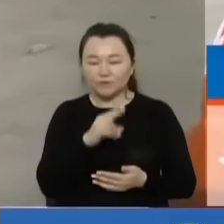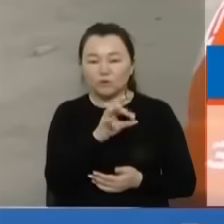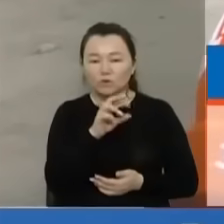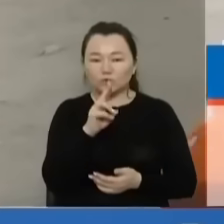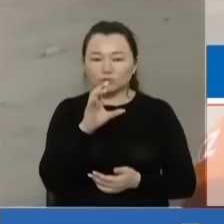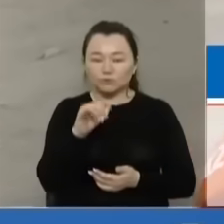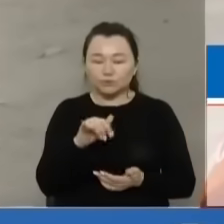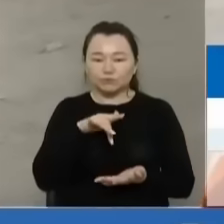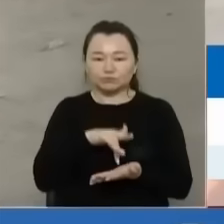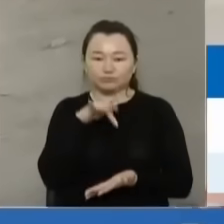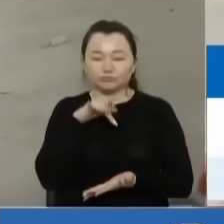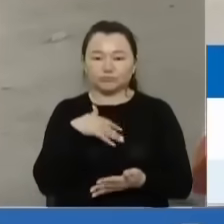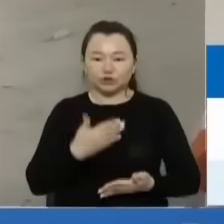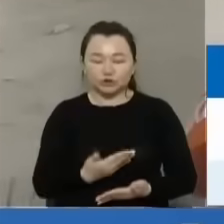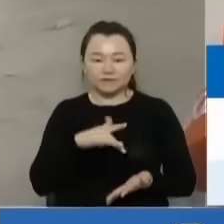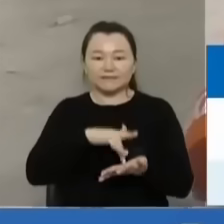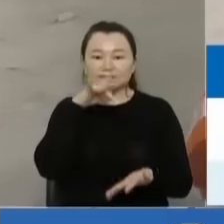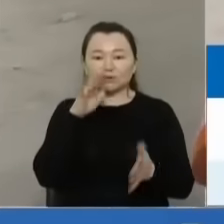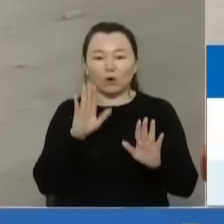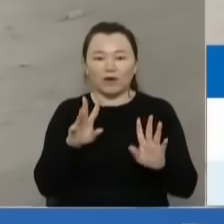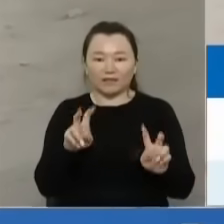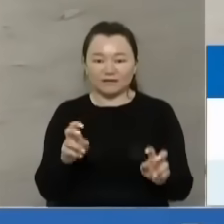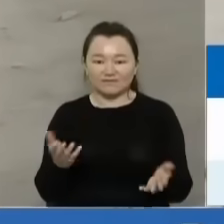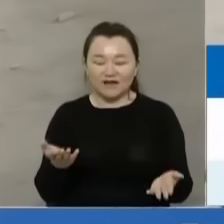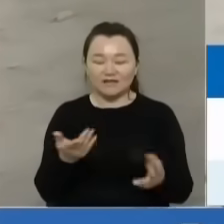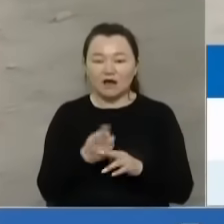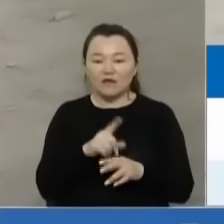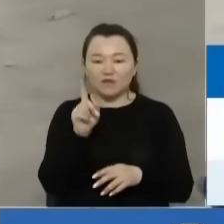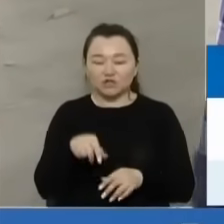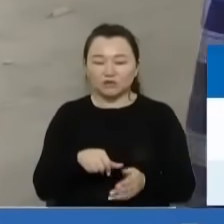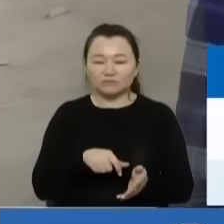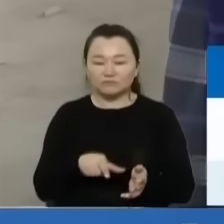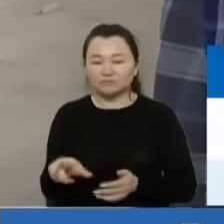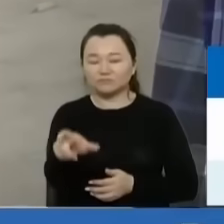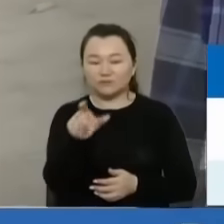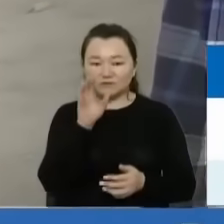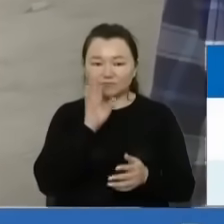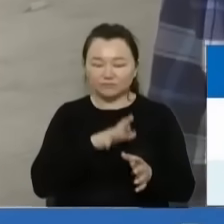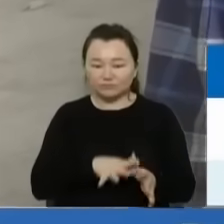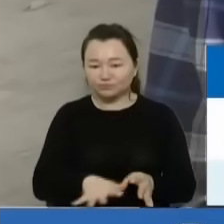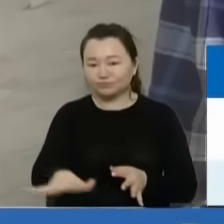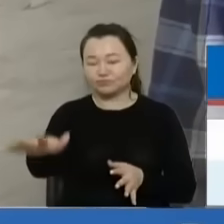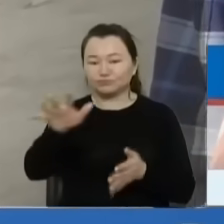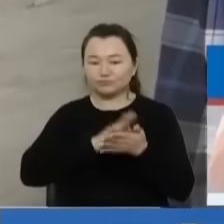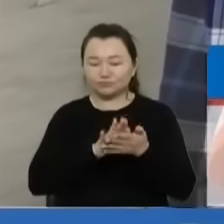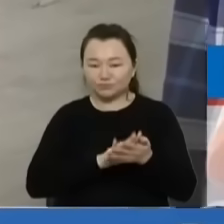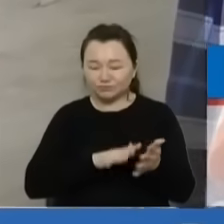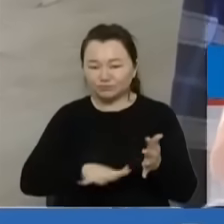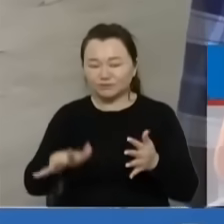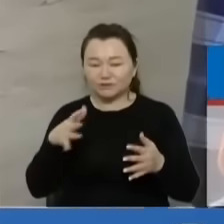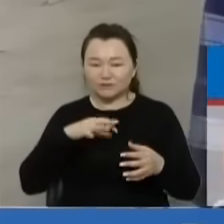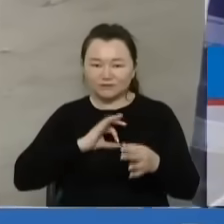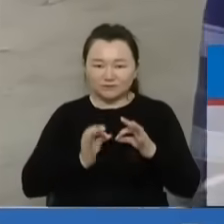ауданының орталығында тұрамыз. Орталық деген аты ғана. Қараңыздаршы, тіпті тұратуардың үстінде малдың жапасы, малдың өліксесі, шек